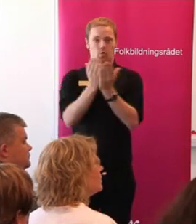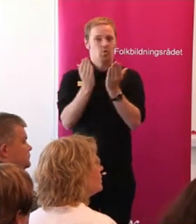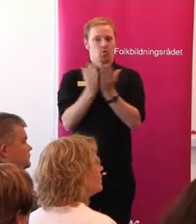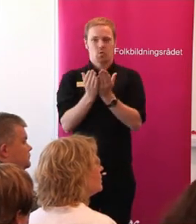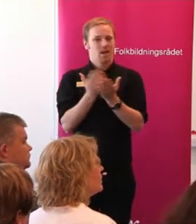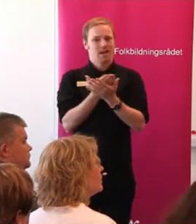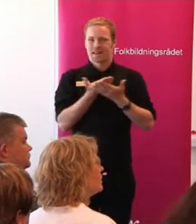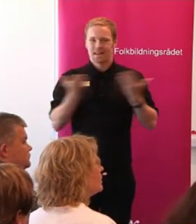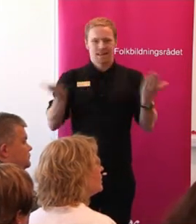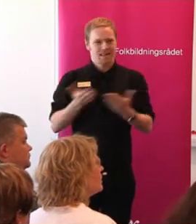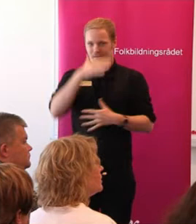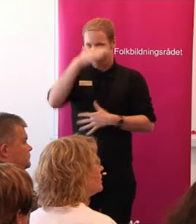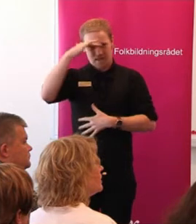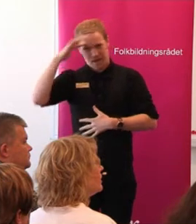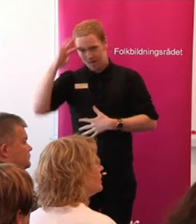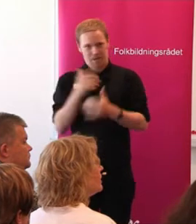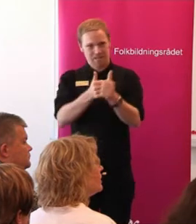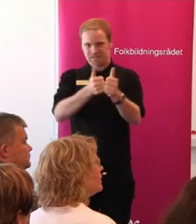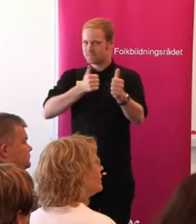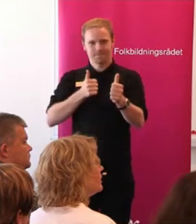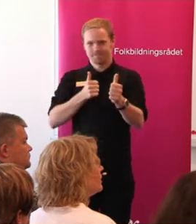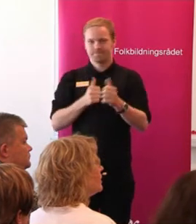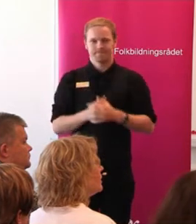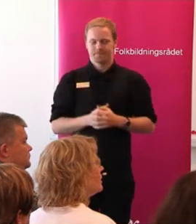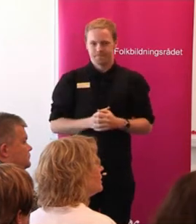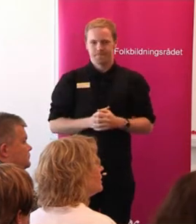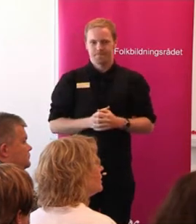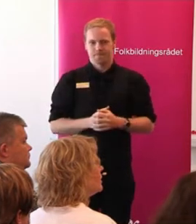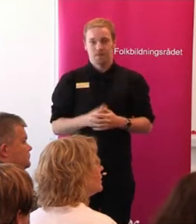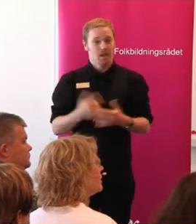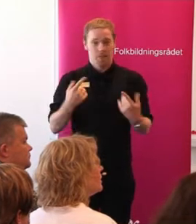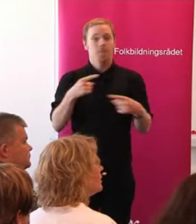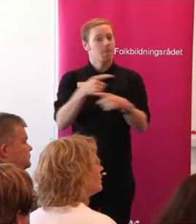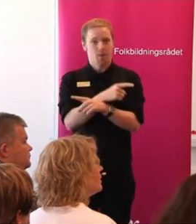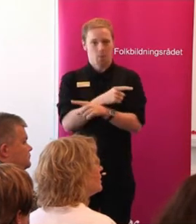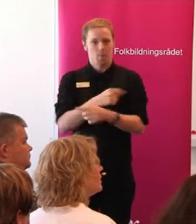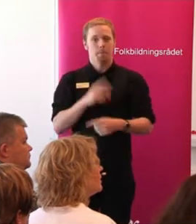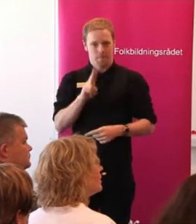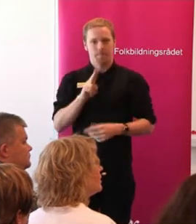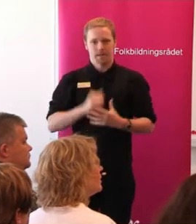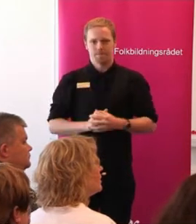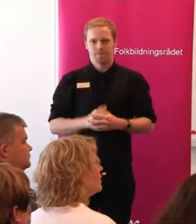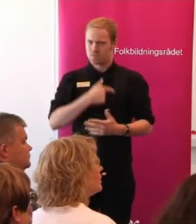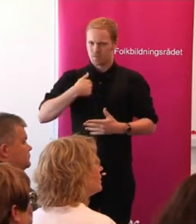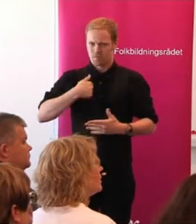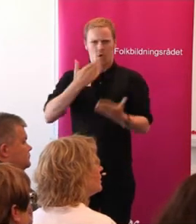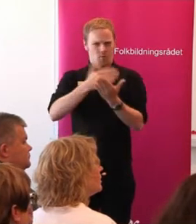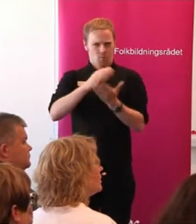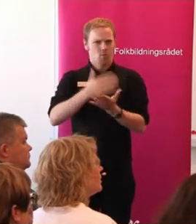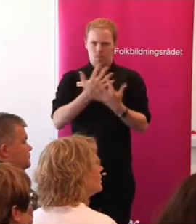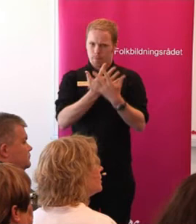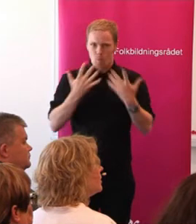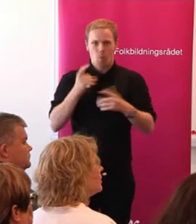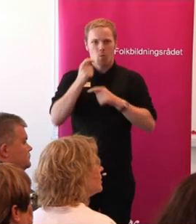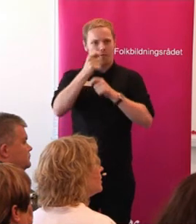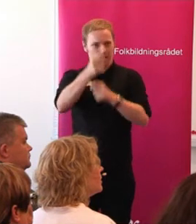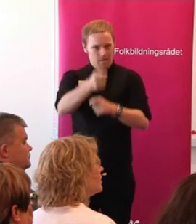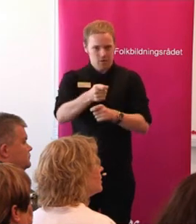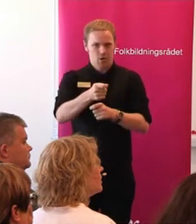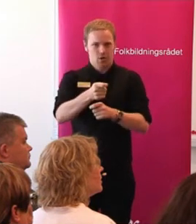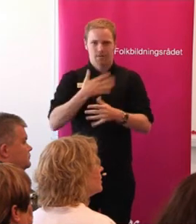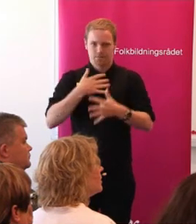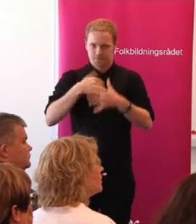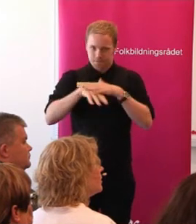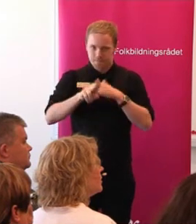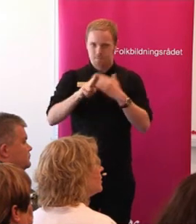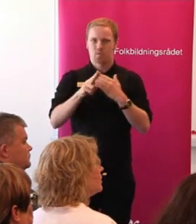före datum, om det nu var någon som skulle tro det. Tvärtom, vi har ett fortsatt högt söktryck. Vi har dubbelt så många